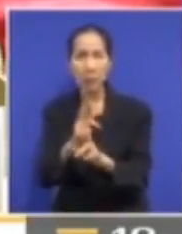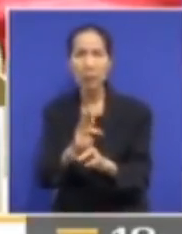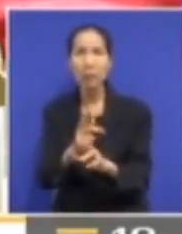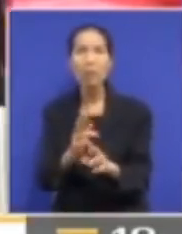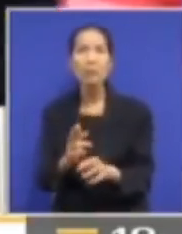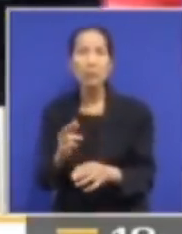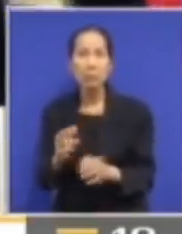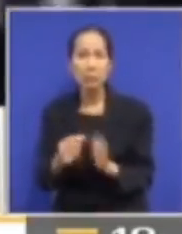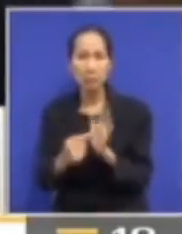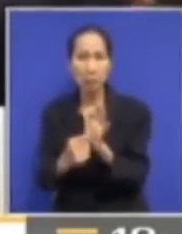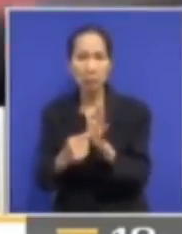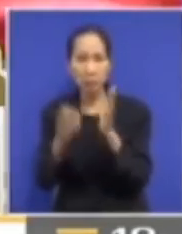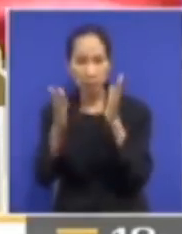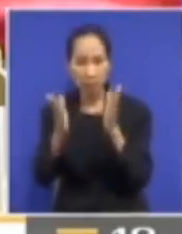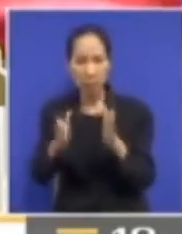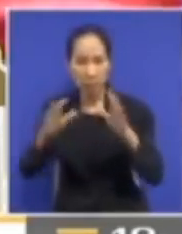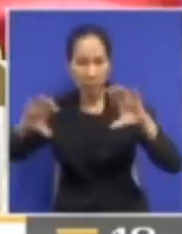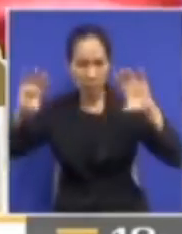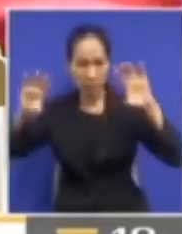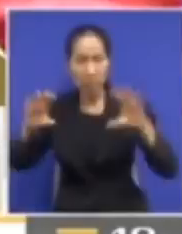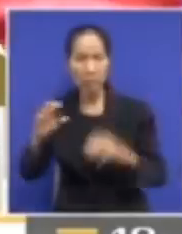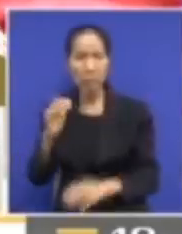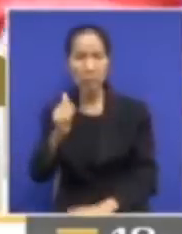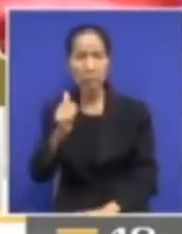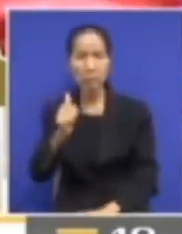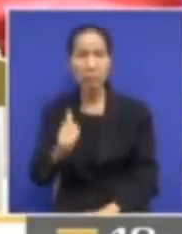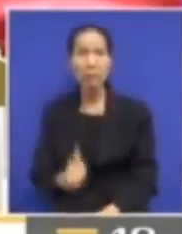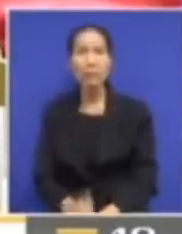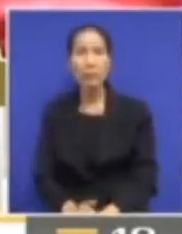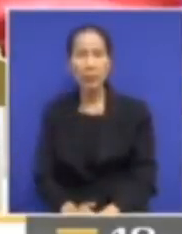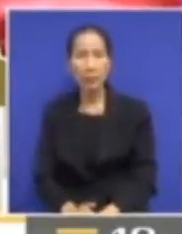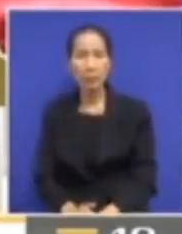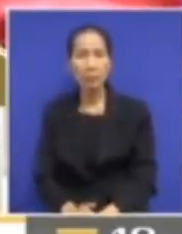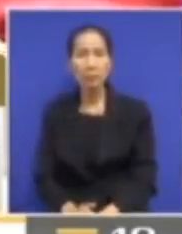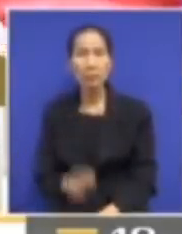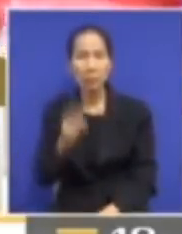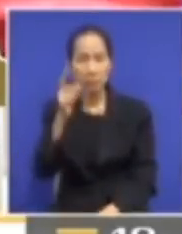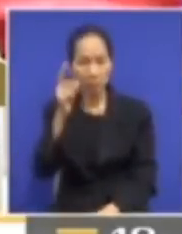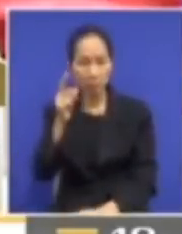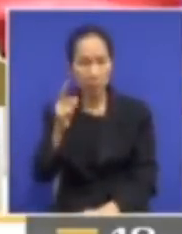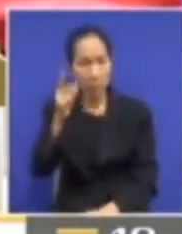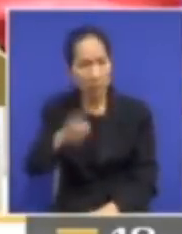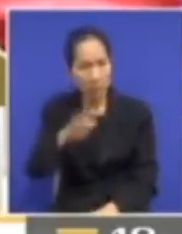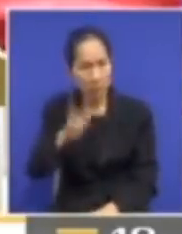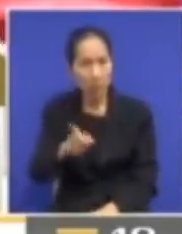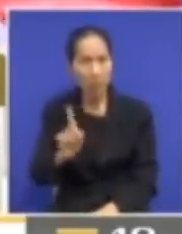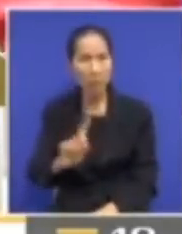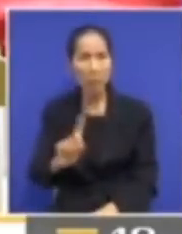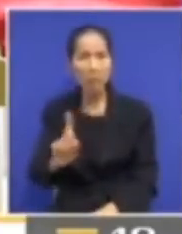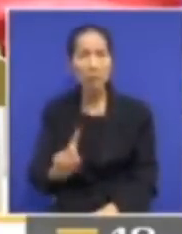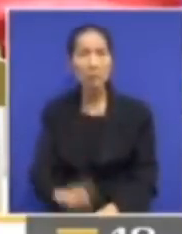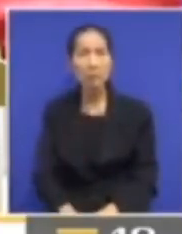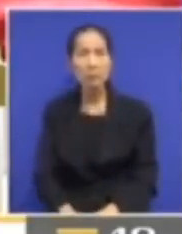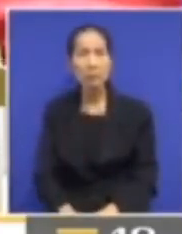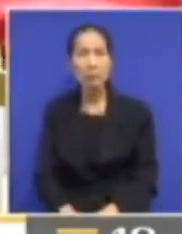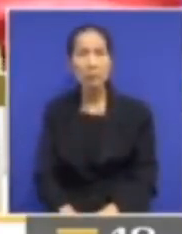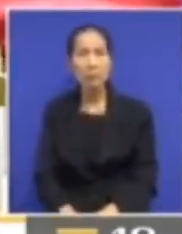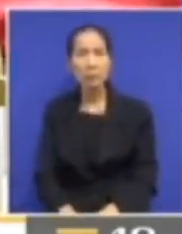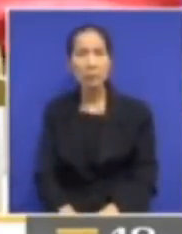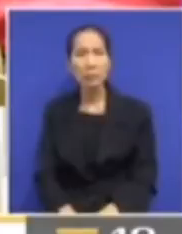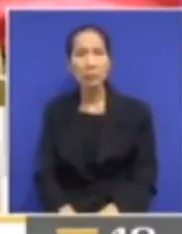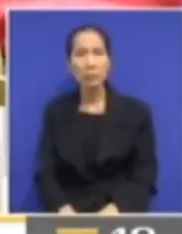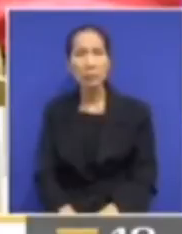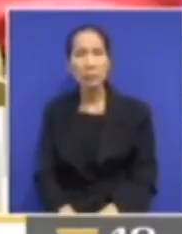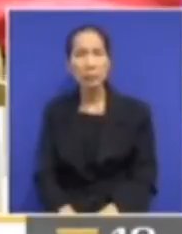อันนี้เป็นข้อกฎหมายที่จะกราบเรียนนะครับสำหรับข้อเท็จจริงนะครับผมก็กราบเรียนว่าข้อเท็จจริงต่างๆเห